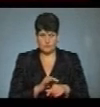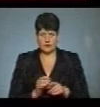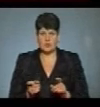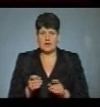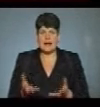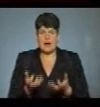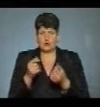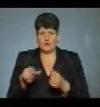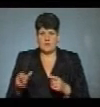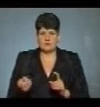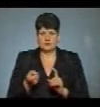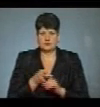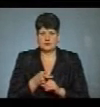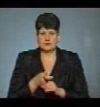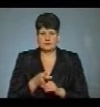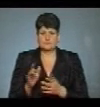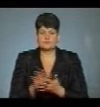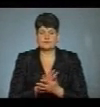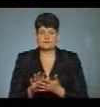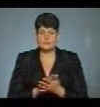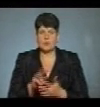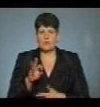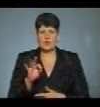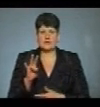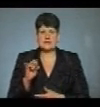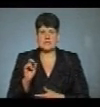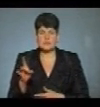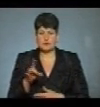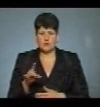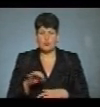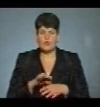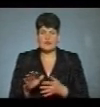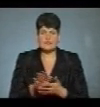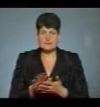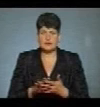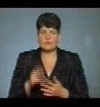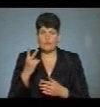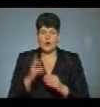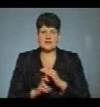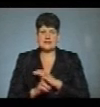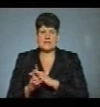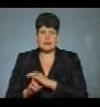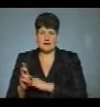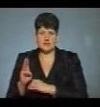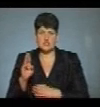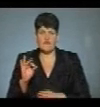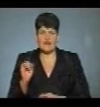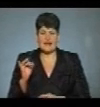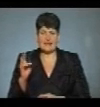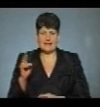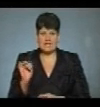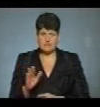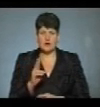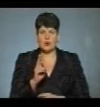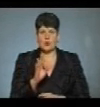дезінфекції. Впродовж минулої доби в Монастирському районі провели дезінфекцію у двох церквах – сіл Швейків та Ковалівка